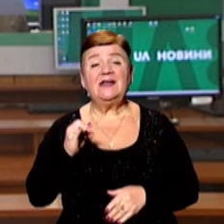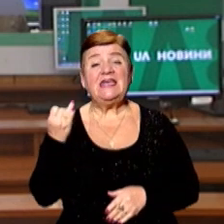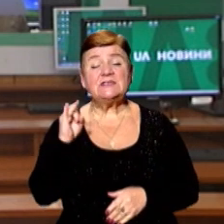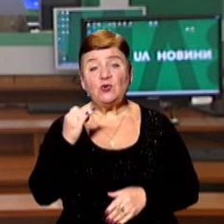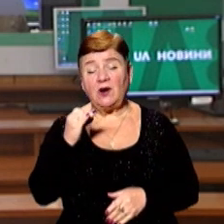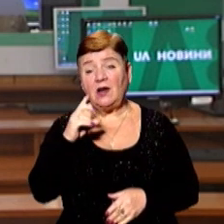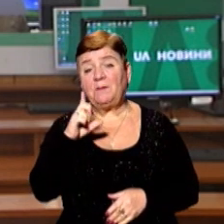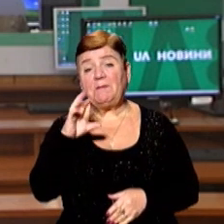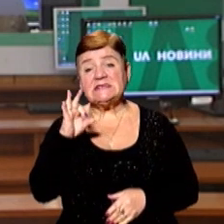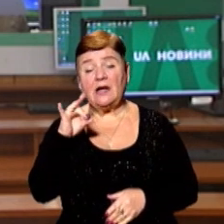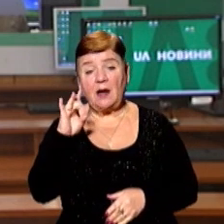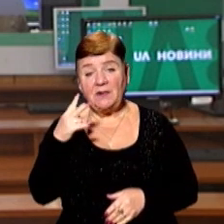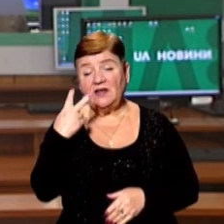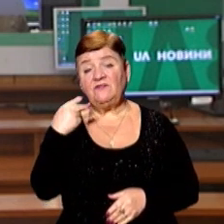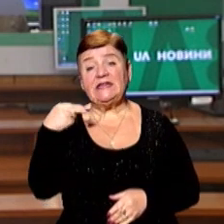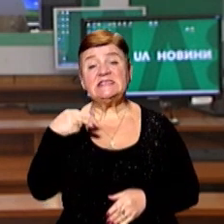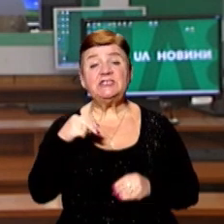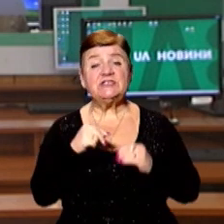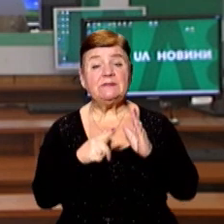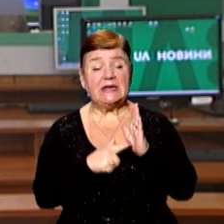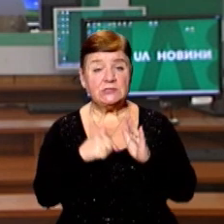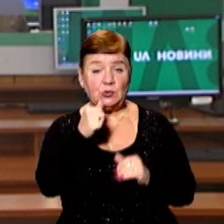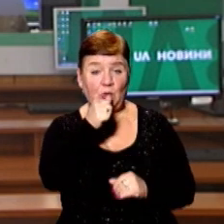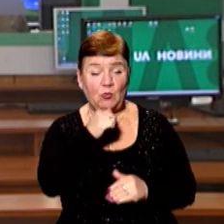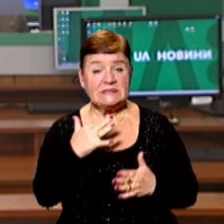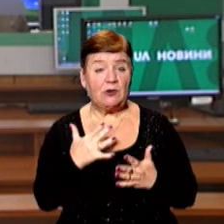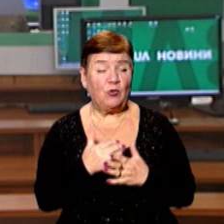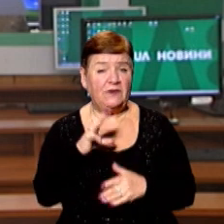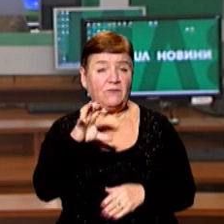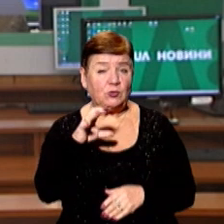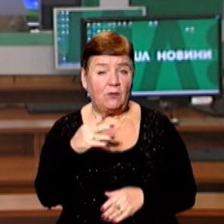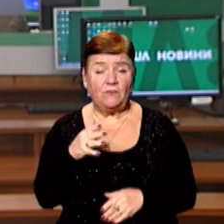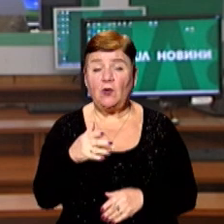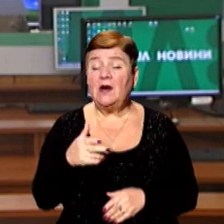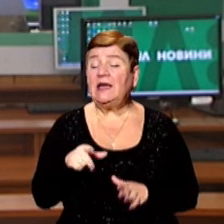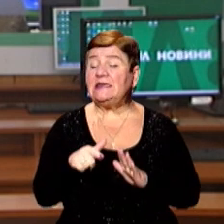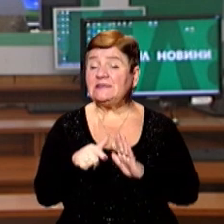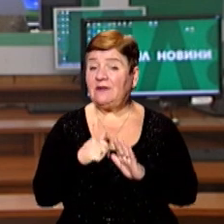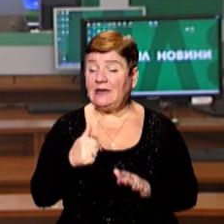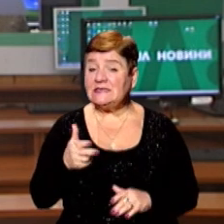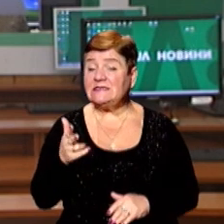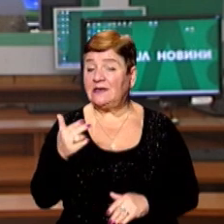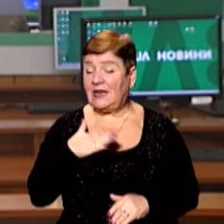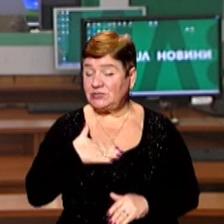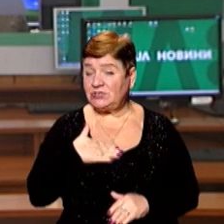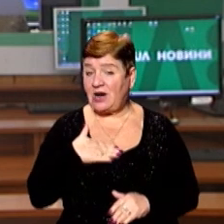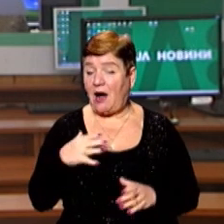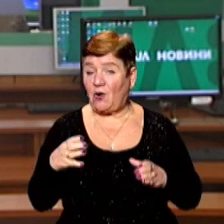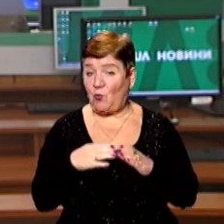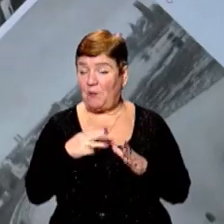створив сторінку в 2017 році. Як він знаходить фото для сторінки, дізнавалася наша знімальна